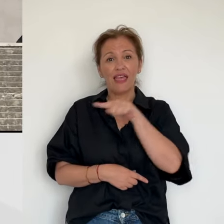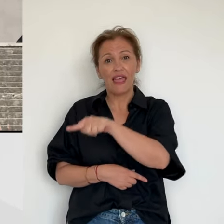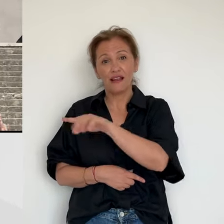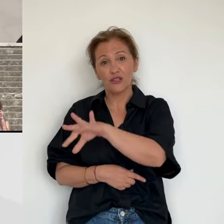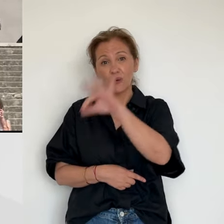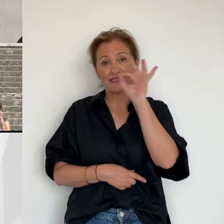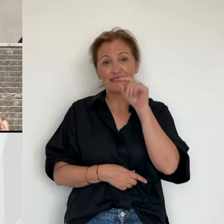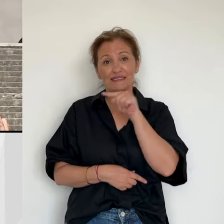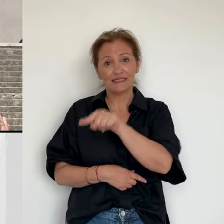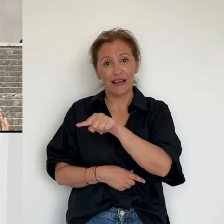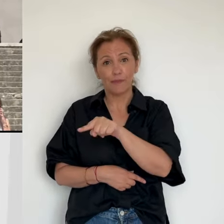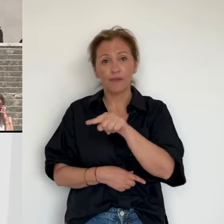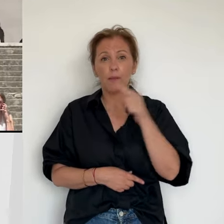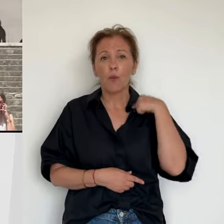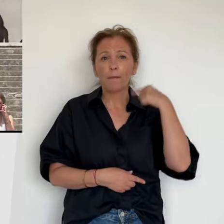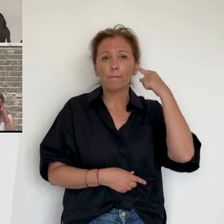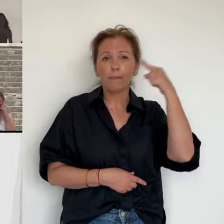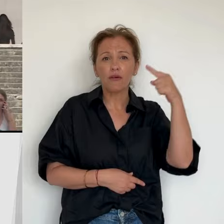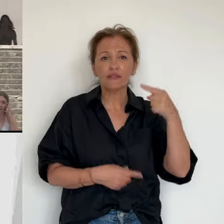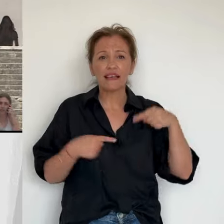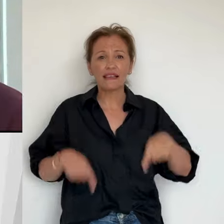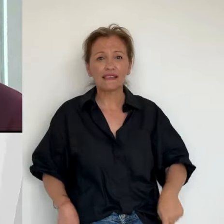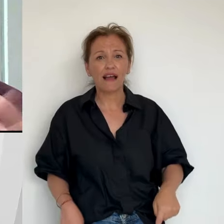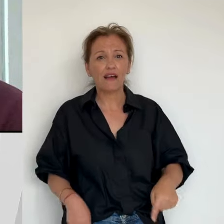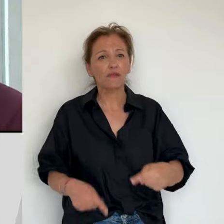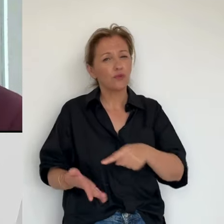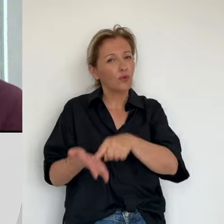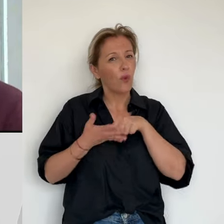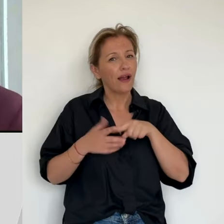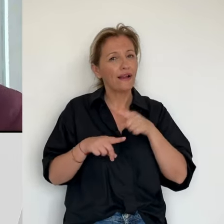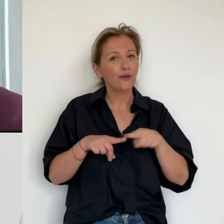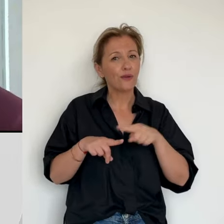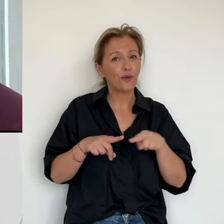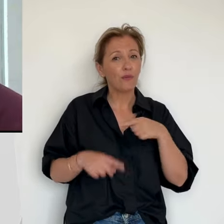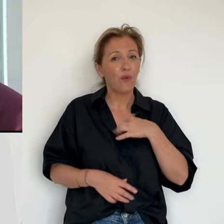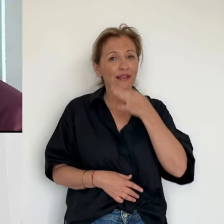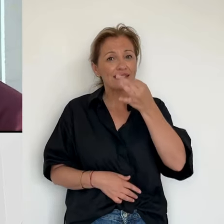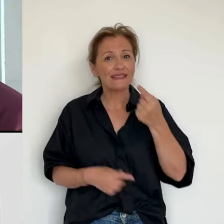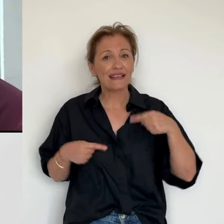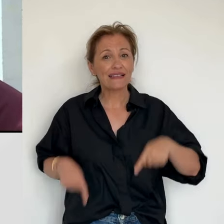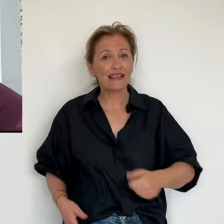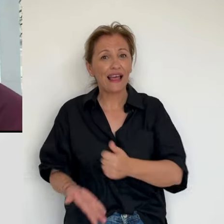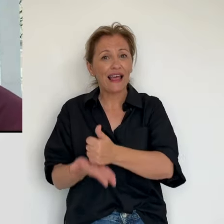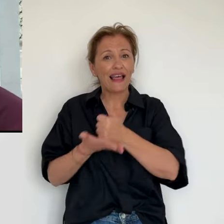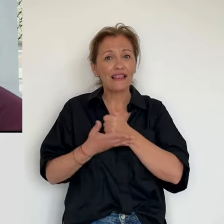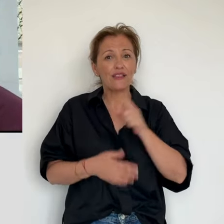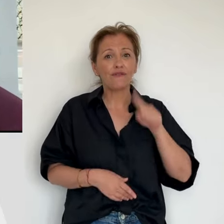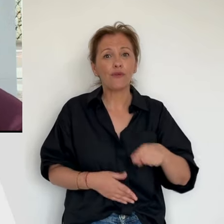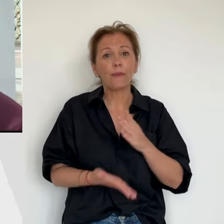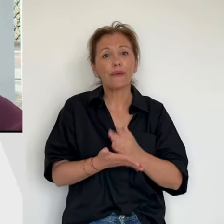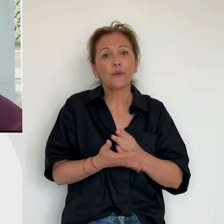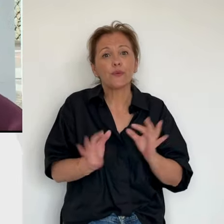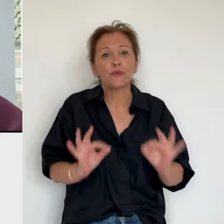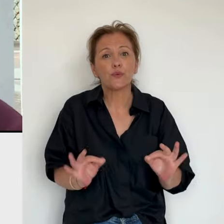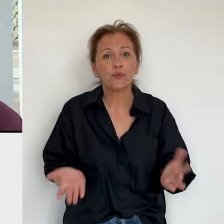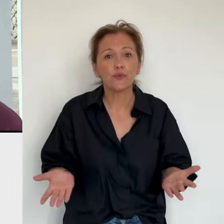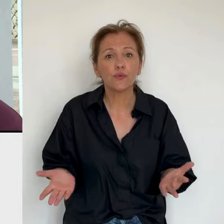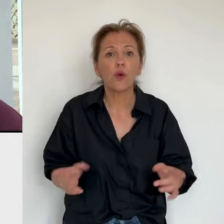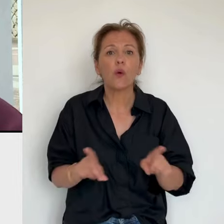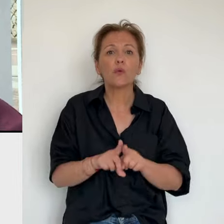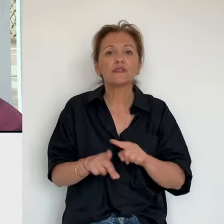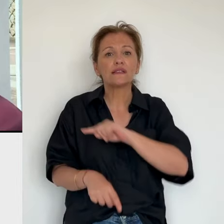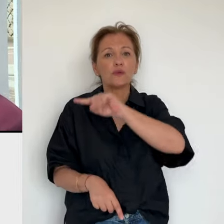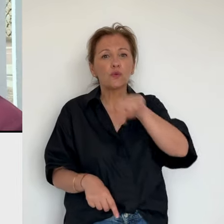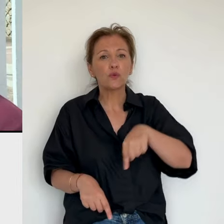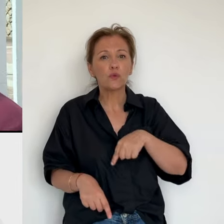pour Vanina, l'État nous doit-il quelque chose? Mon raisonnement, il s'est basé sur oui, que l'État, il nous devait quelque chose. Et j'ai parlé